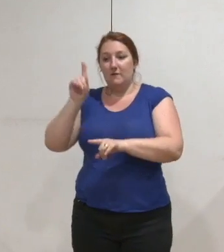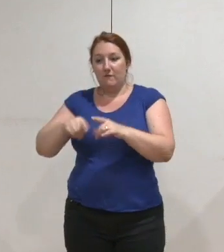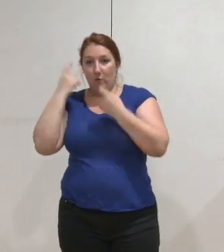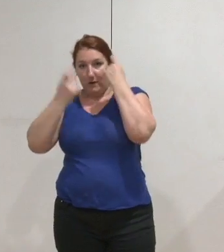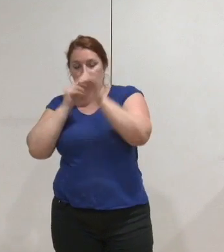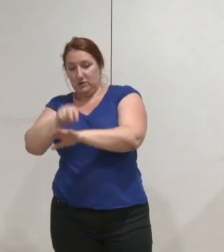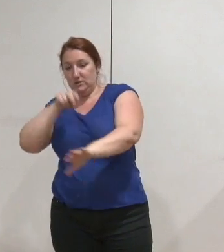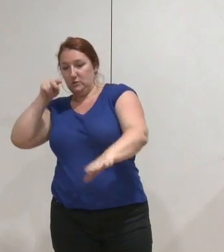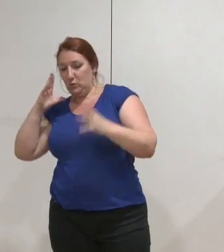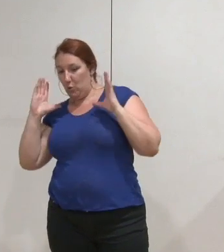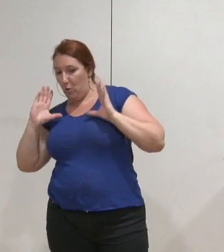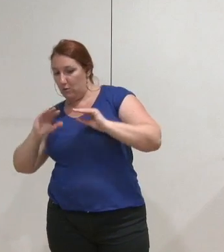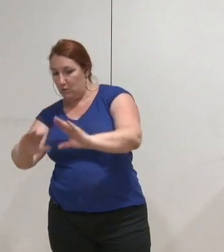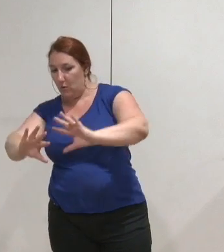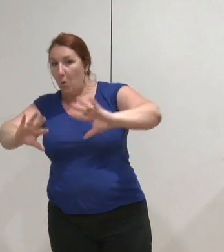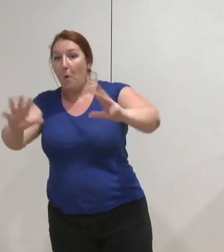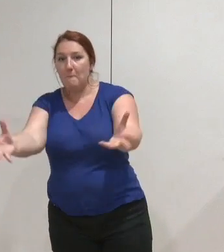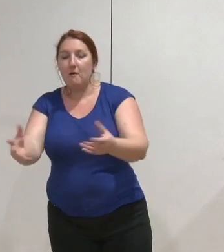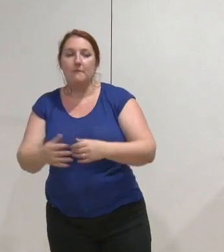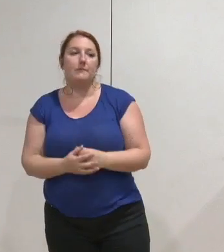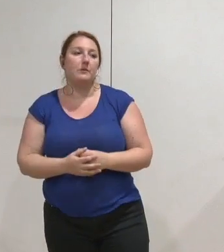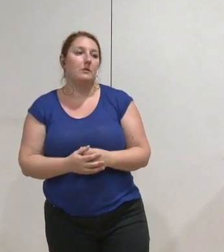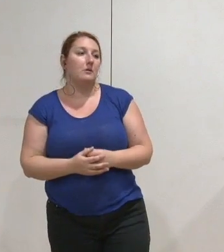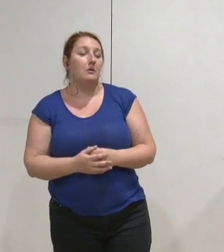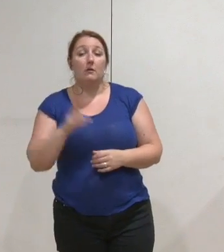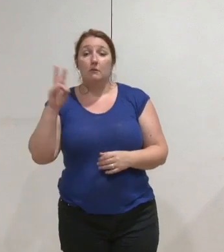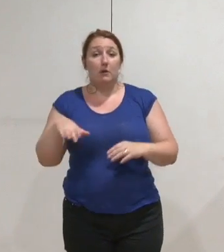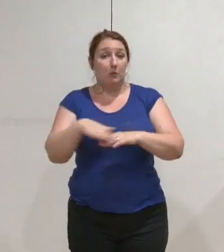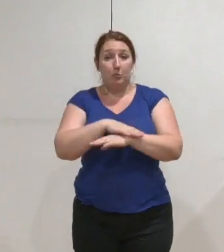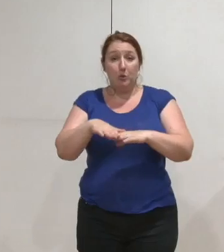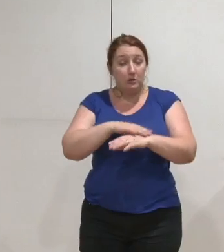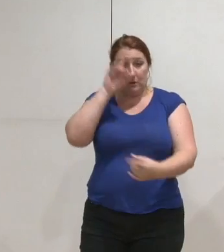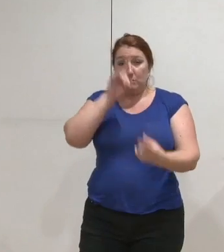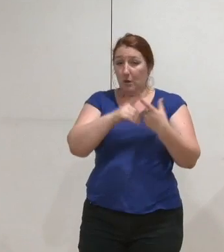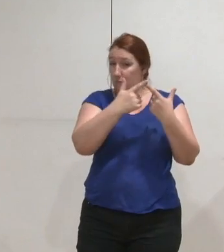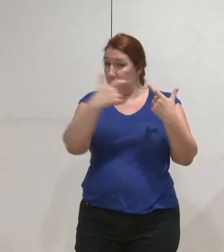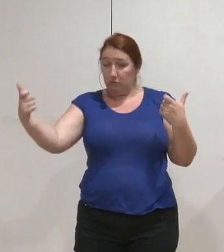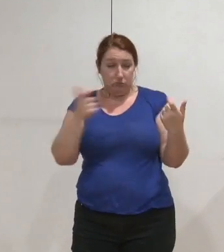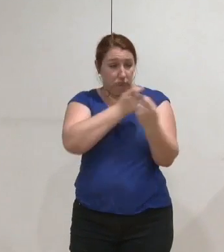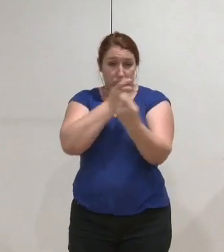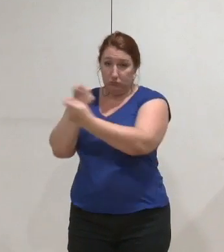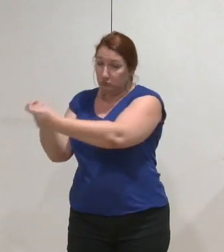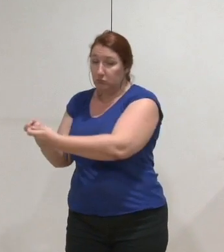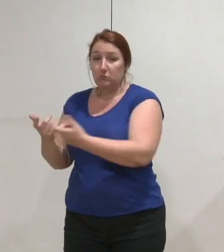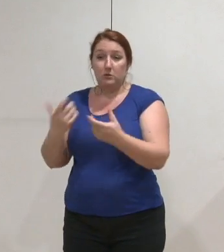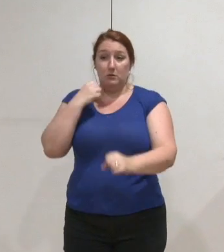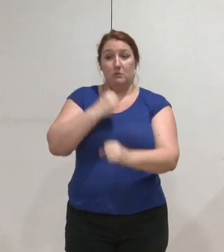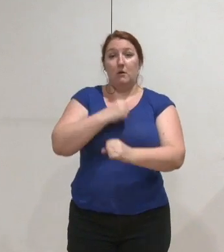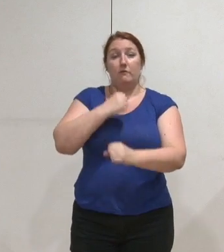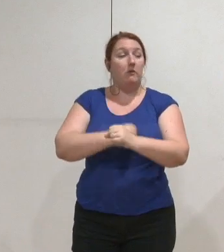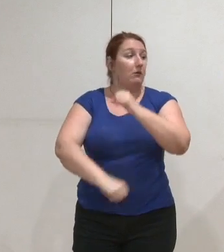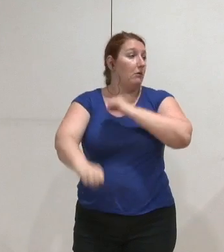façon dont nous opérons c'est valable je crois dans toutes nos politiques euh et c'est un un travail qui est